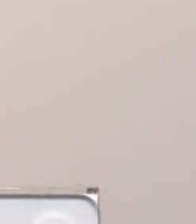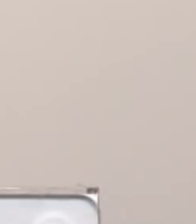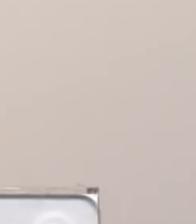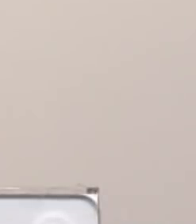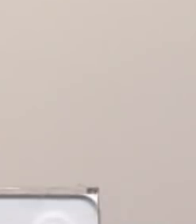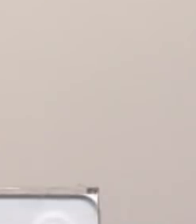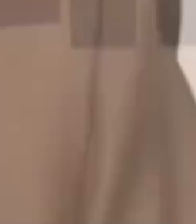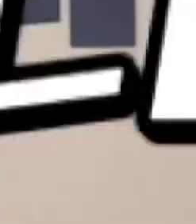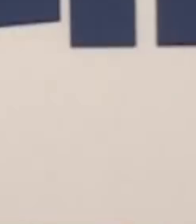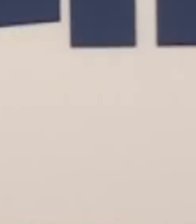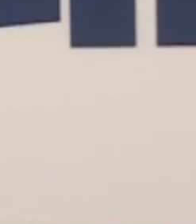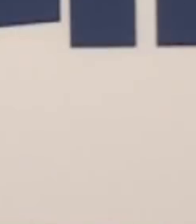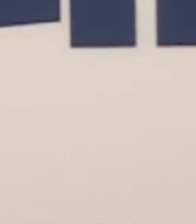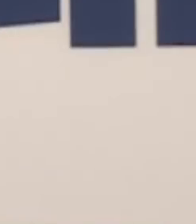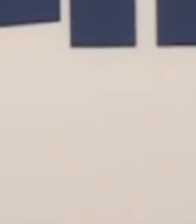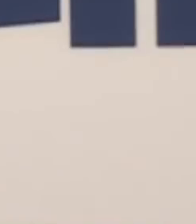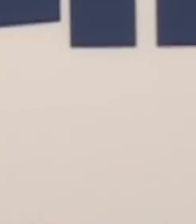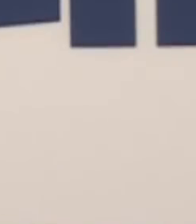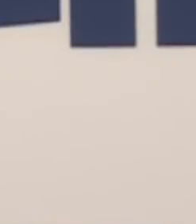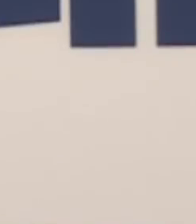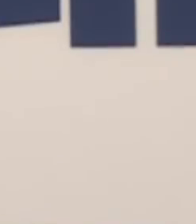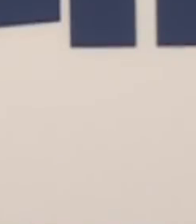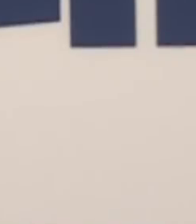당선인이 들어갈 가능성은 제로입니다.